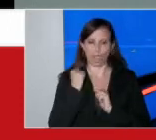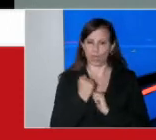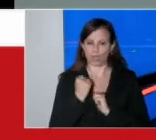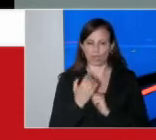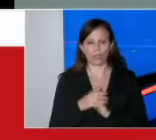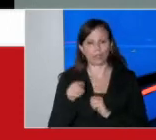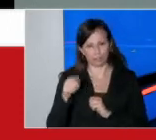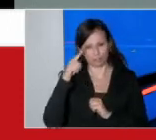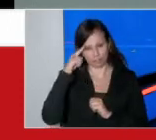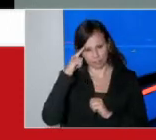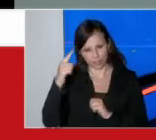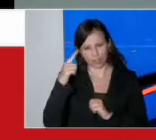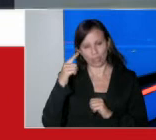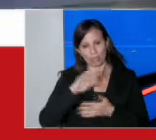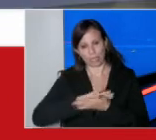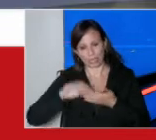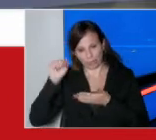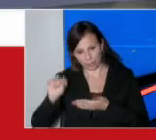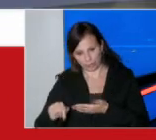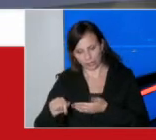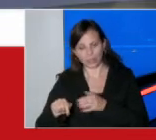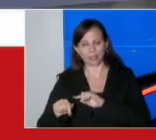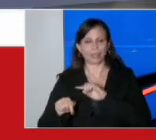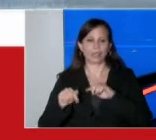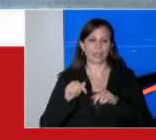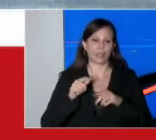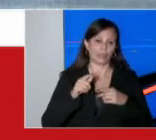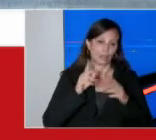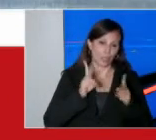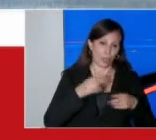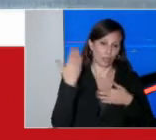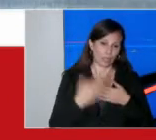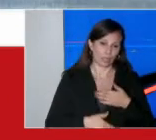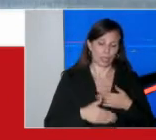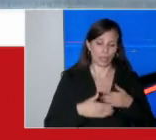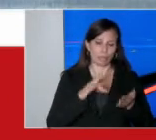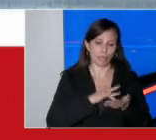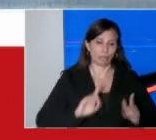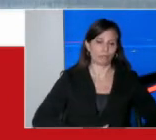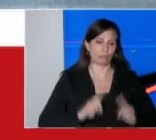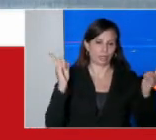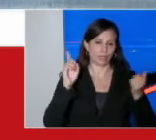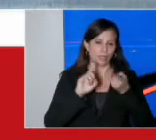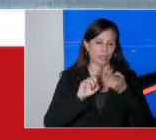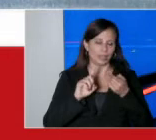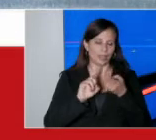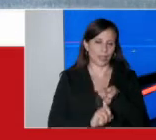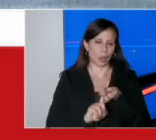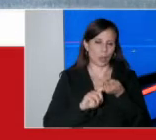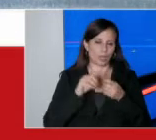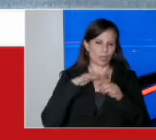הדברים בדרך כלל מתחילים בנקודה אחת, בכל מה שקשור לפוליטיקה ולכנסת, ויכולים להסתיים לגמרי במקום אחר. זה תלוי בהרבה לחץ